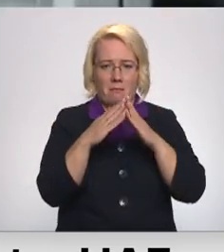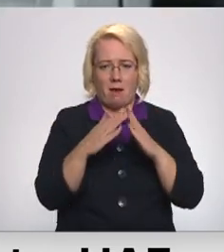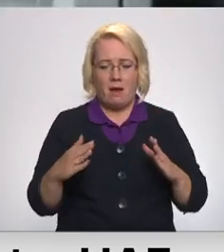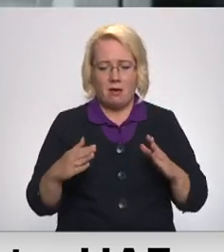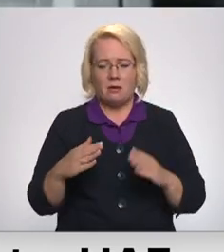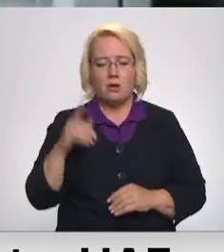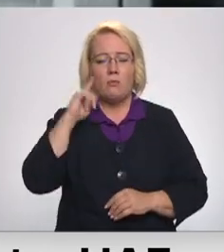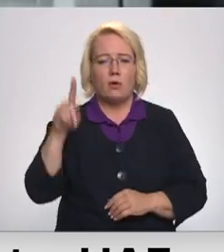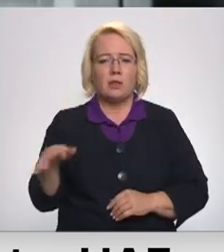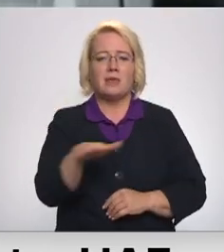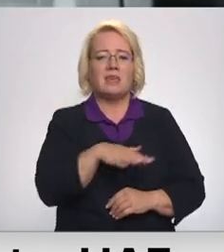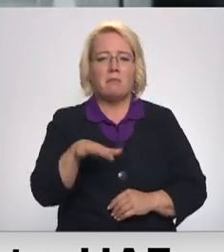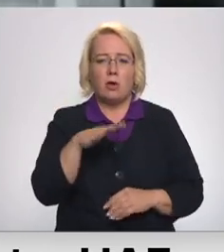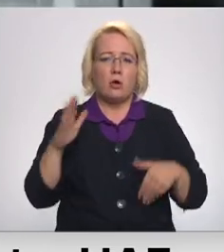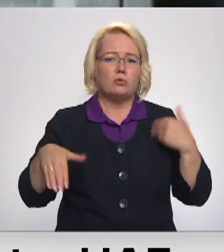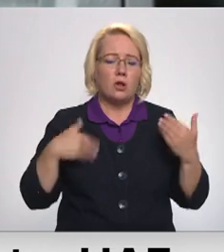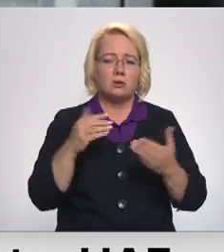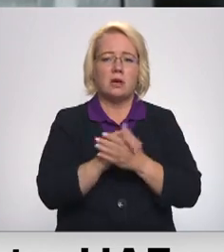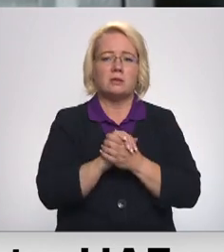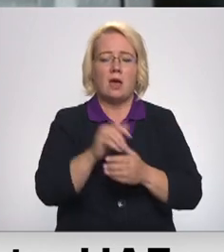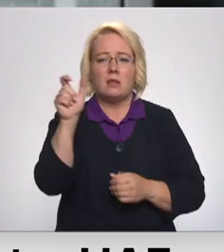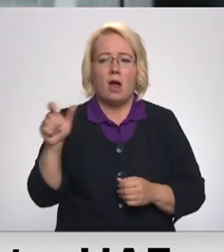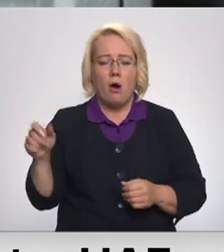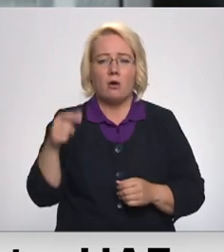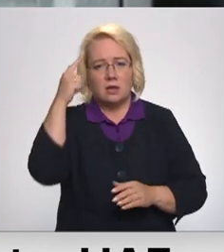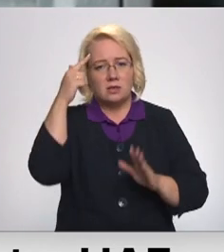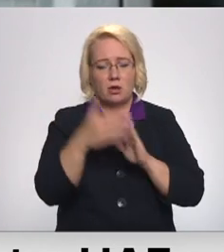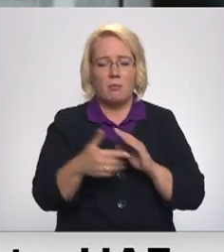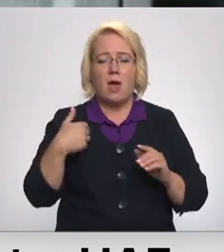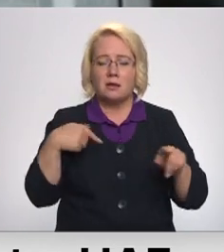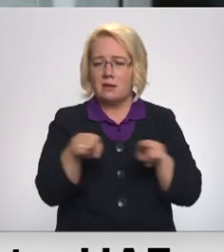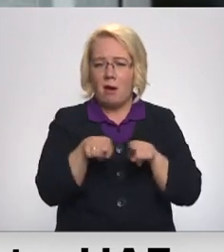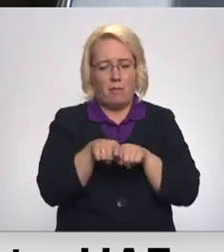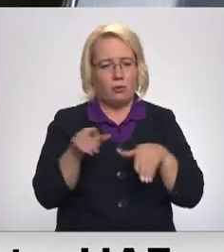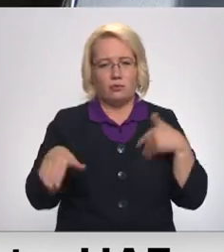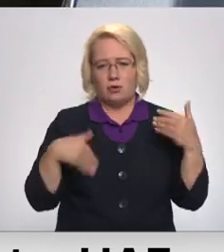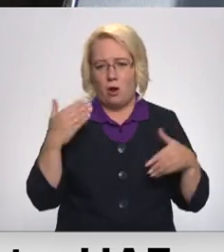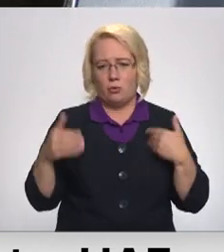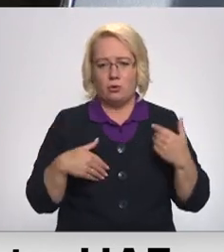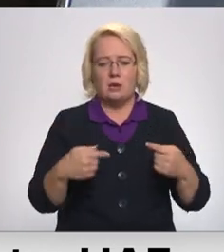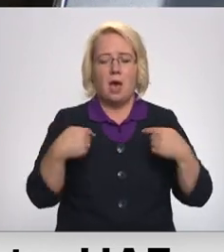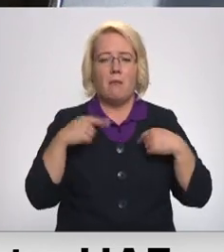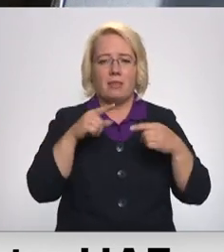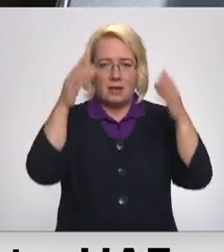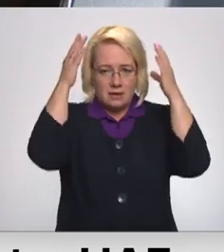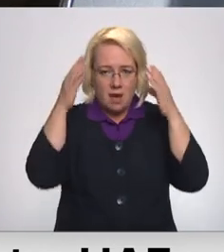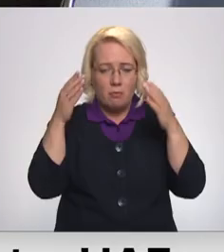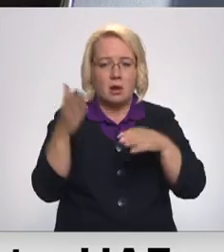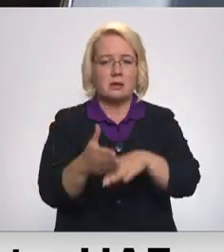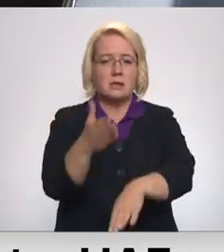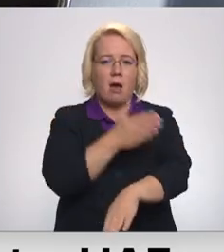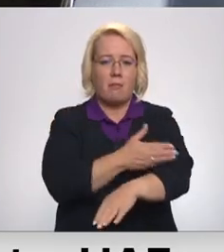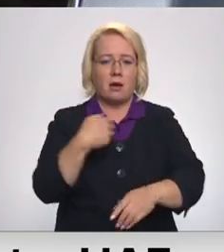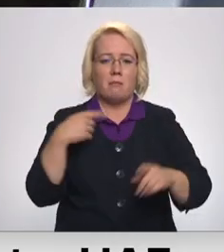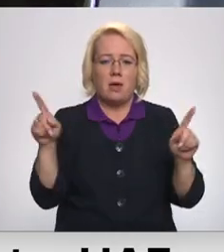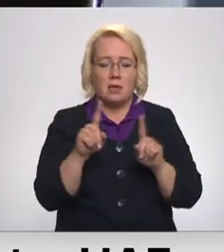Protams, ģimene uztraucās un tie, nu, draugi, un tas ir saprotams, es ar to darītu, ar uztrauktos. Man ir ķīvere, man ir zāba kājās,